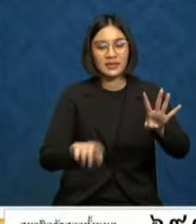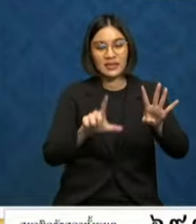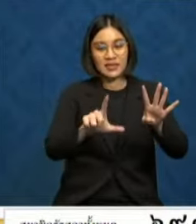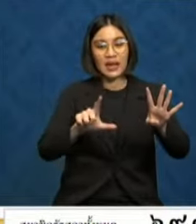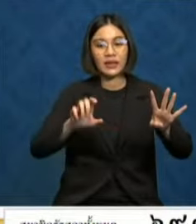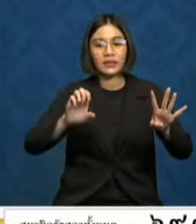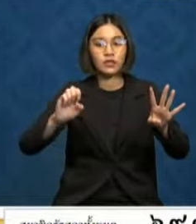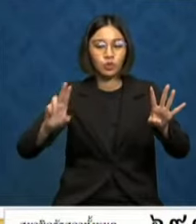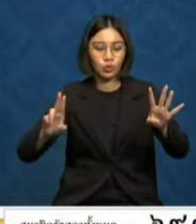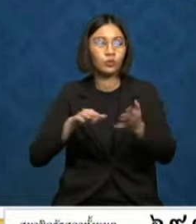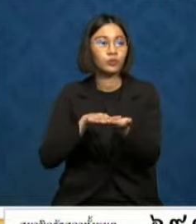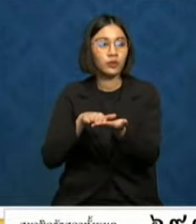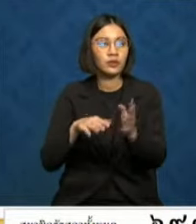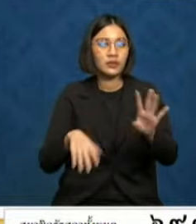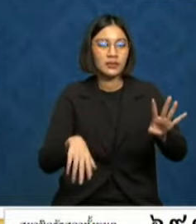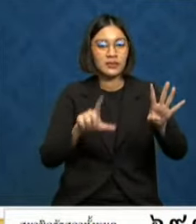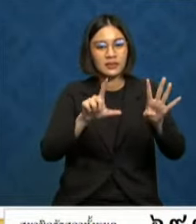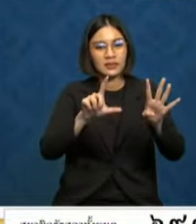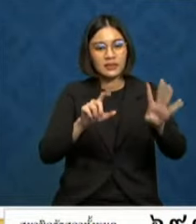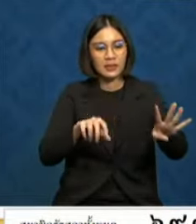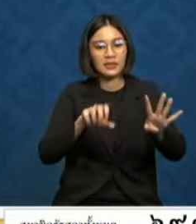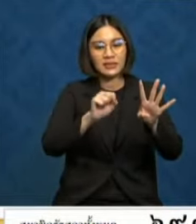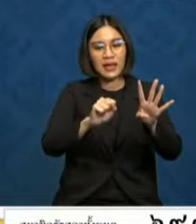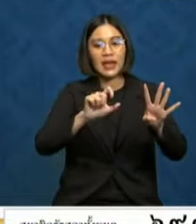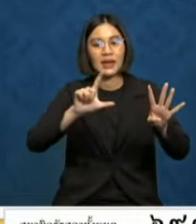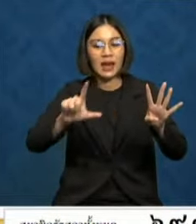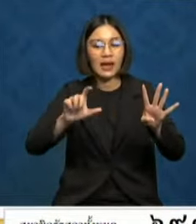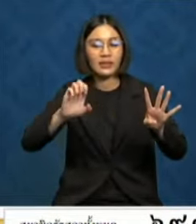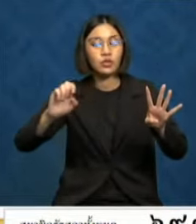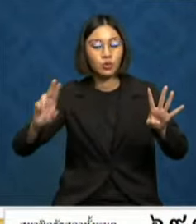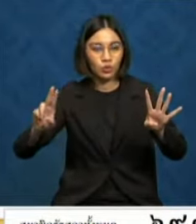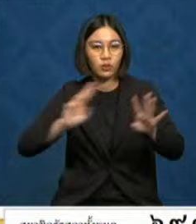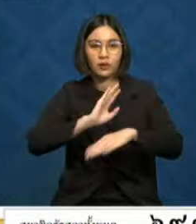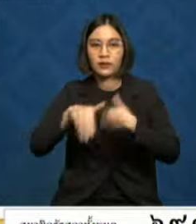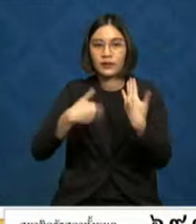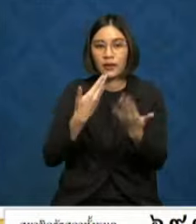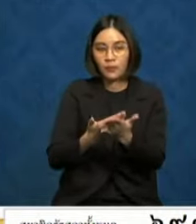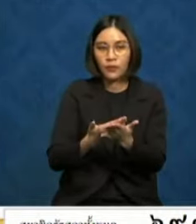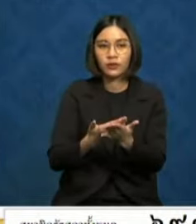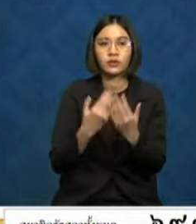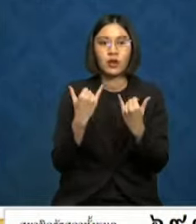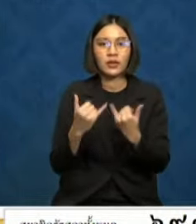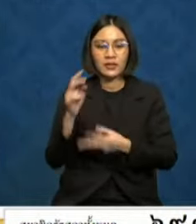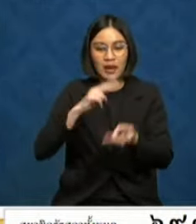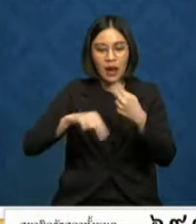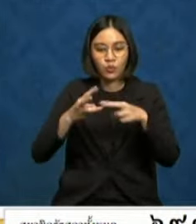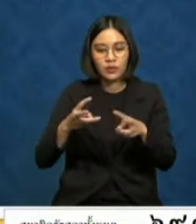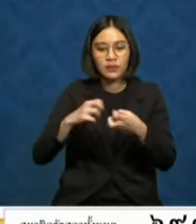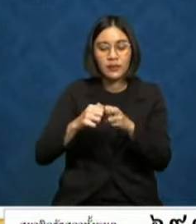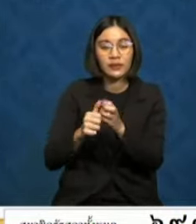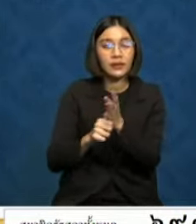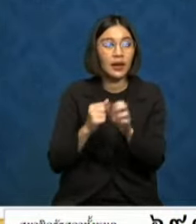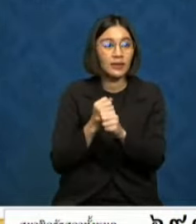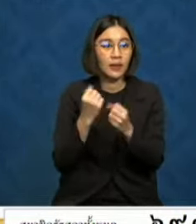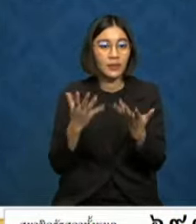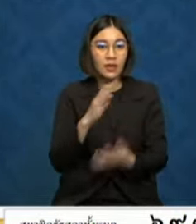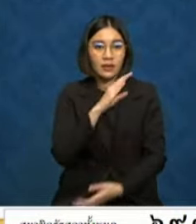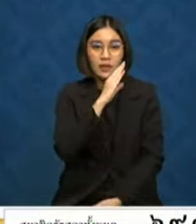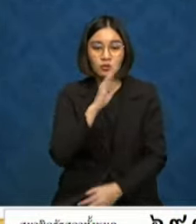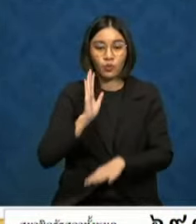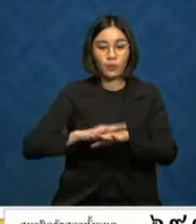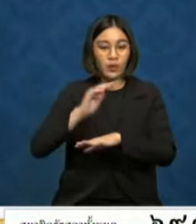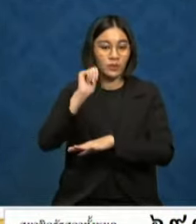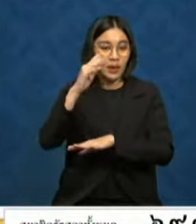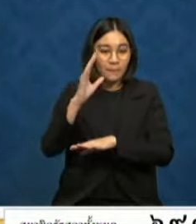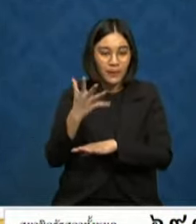4ล้านยูโรนะครับขออภัยฮะประมาณ400,000,000 ยูโรด้วยกันทั้งหมดนะครับเพราะฉะนั้นเราสามารถที่จะหาทางออกในการที่หากเราไม่มีความเชี่ยวช